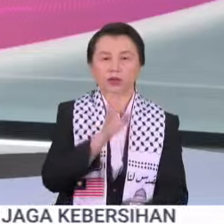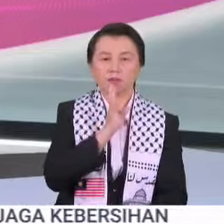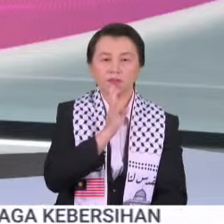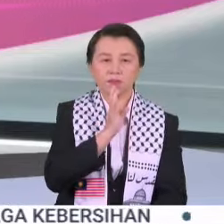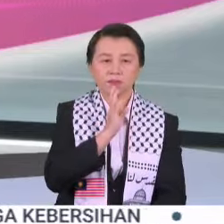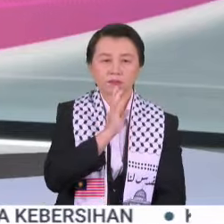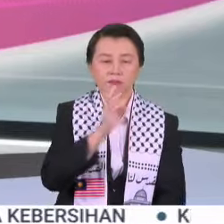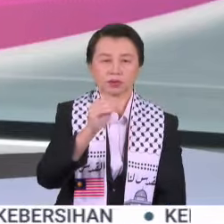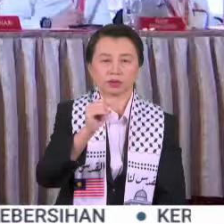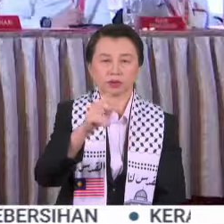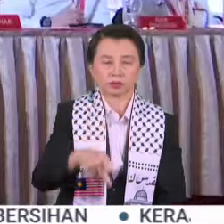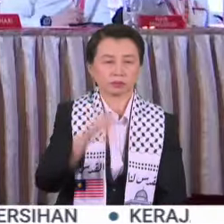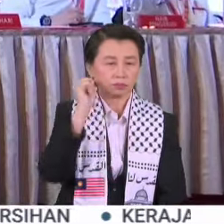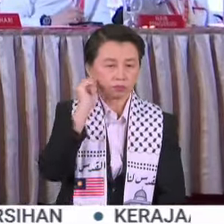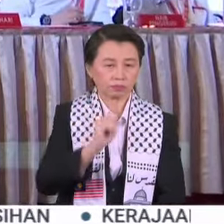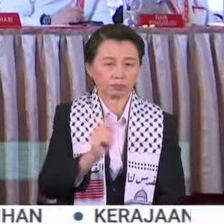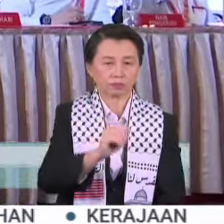Lok.